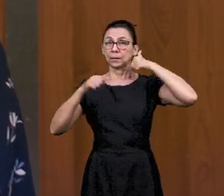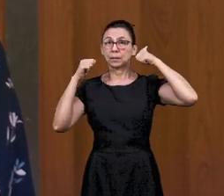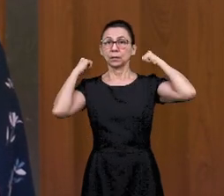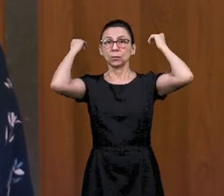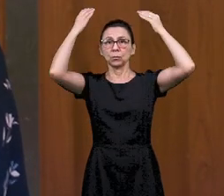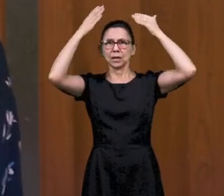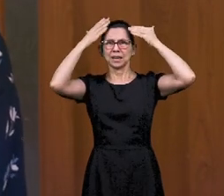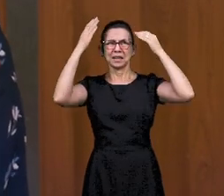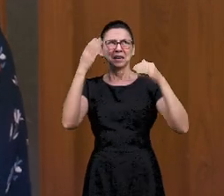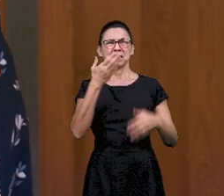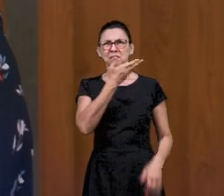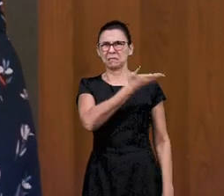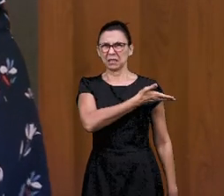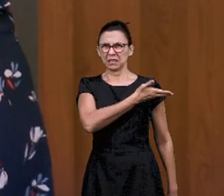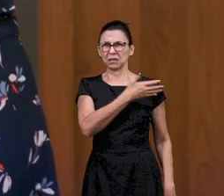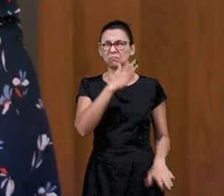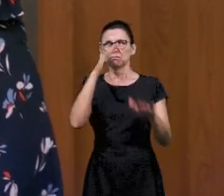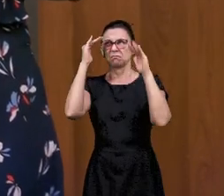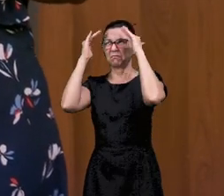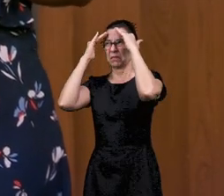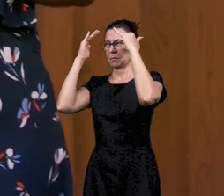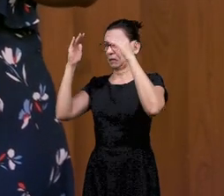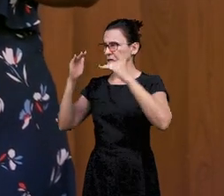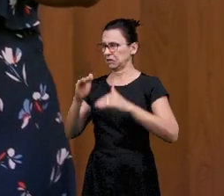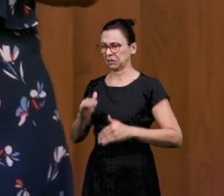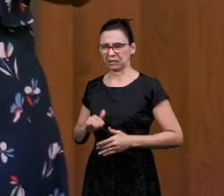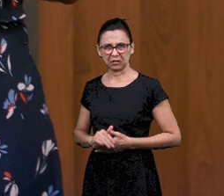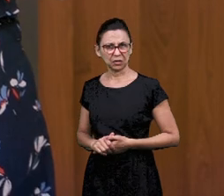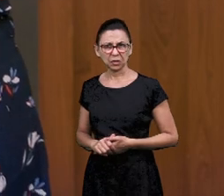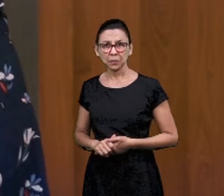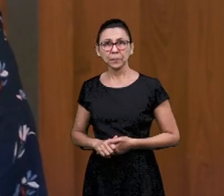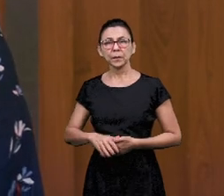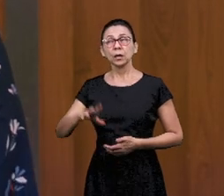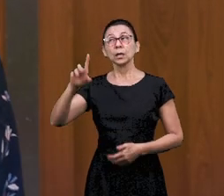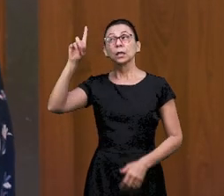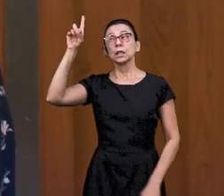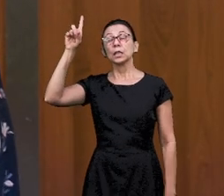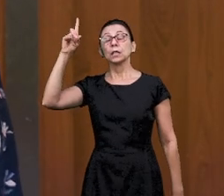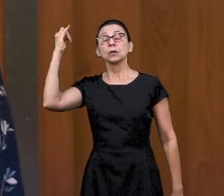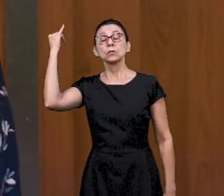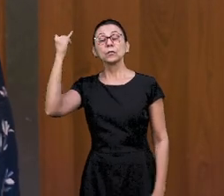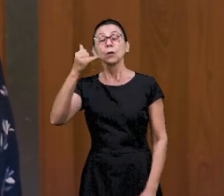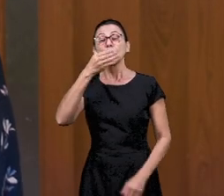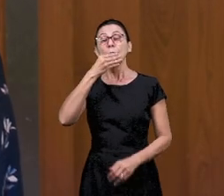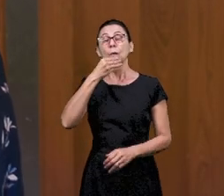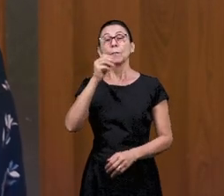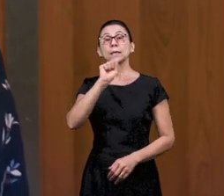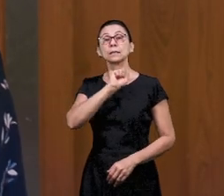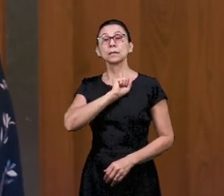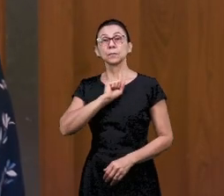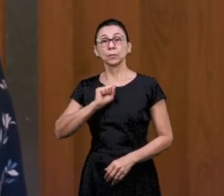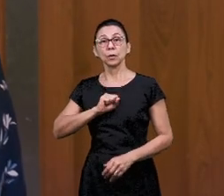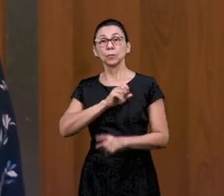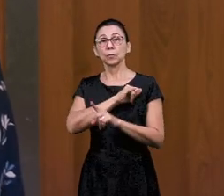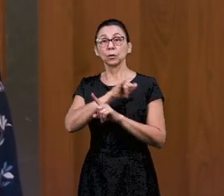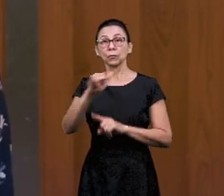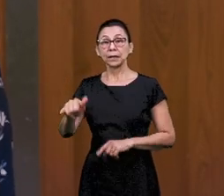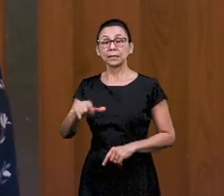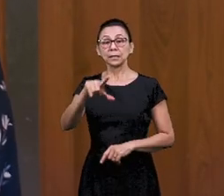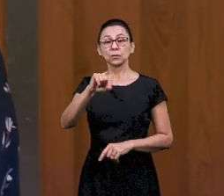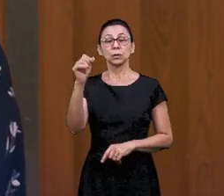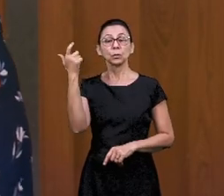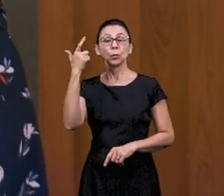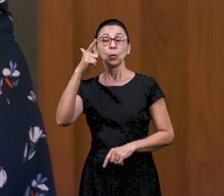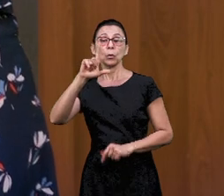désobéissance, le Seigneur, il a demandé que Samuel puisse rendre un nouveau roi pour Israël. Ainsi,